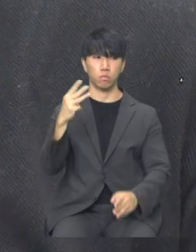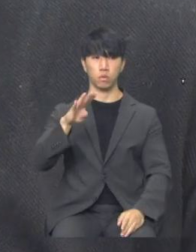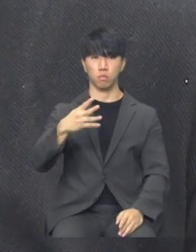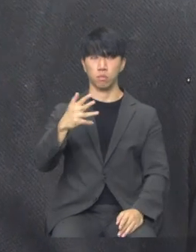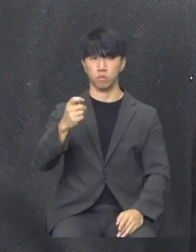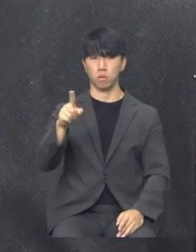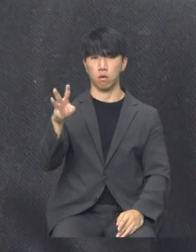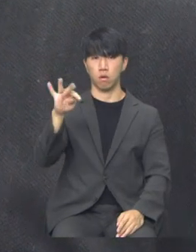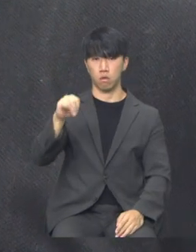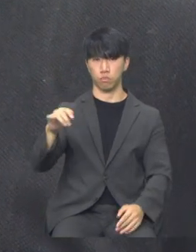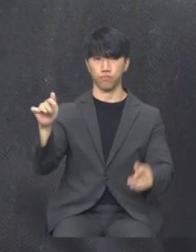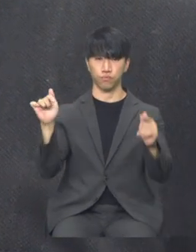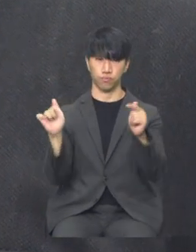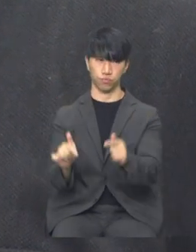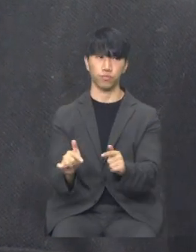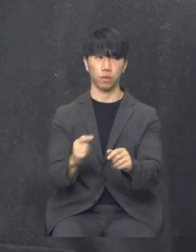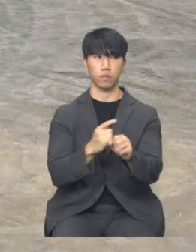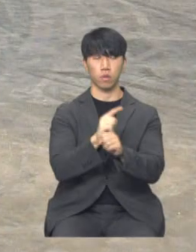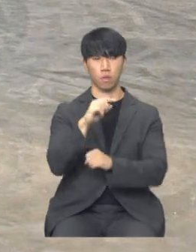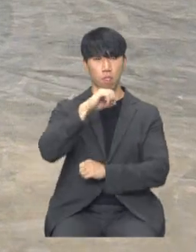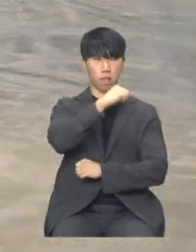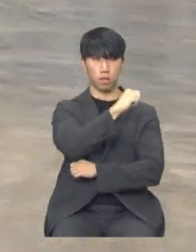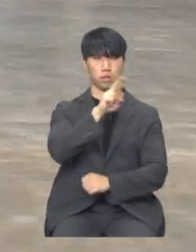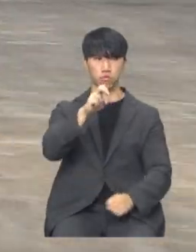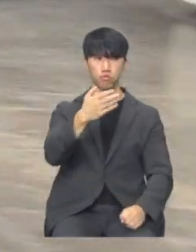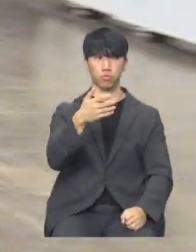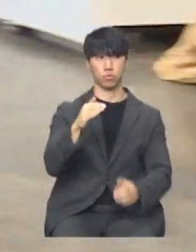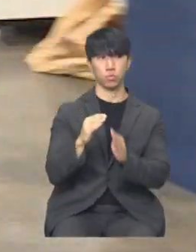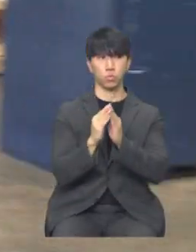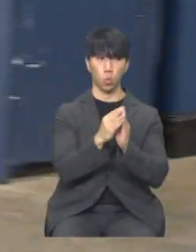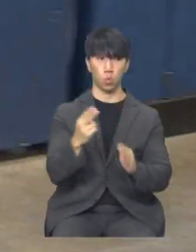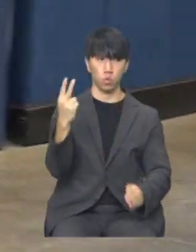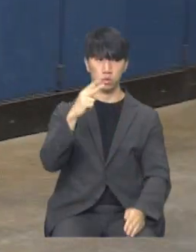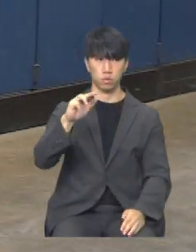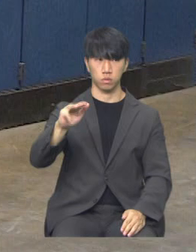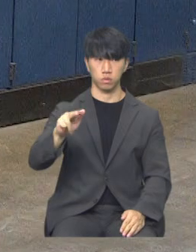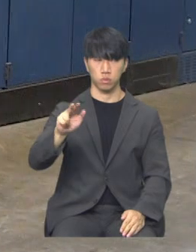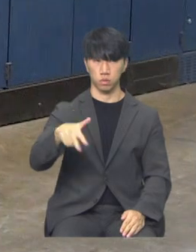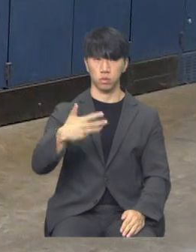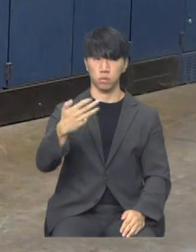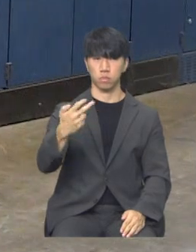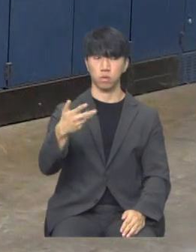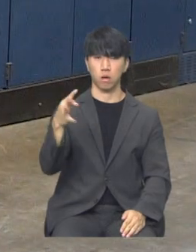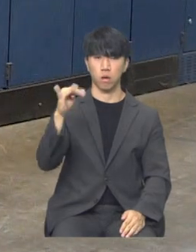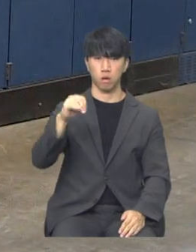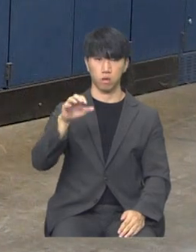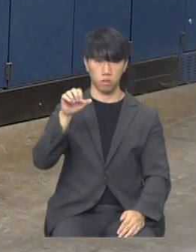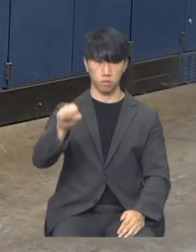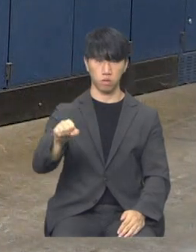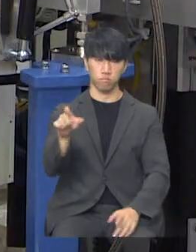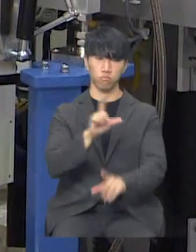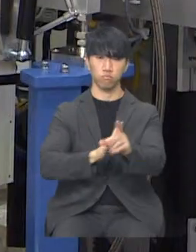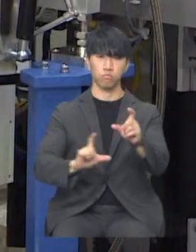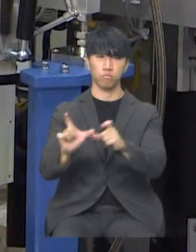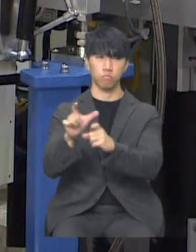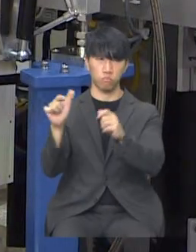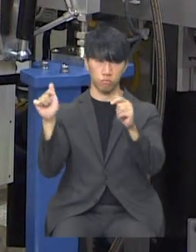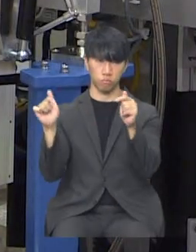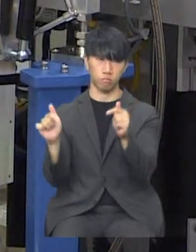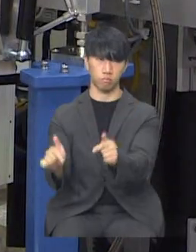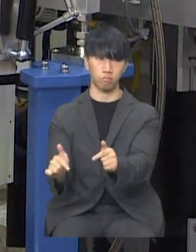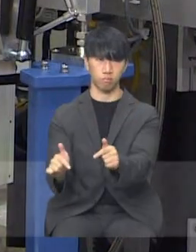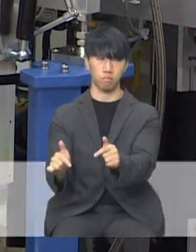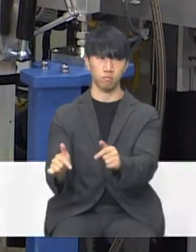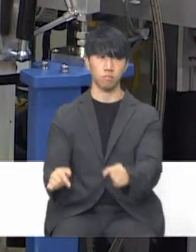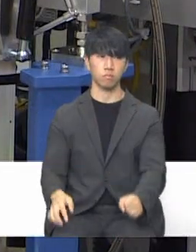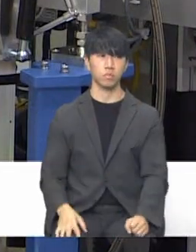줄었습니다. 내년도 예산은 29조 2,787억 원이 편성돼 더 감소했습니다.